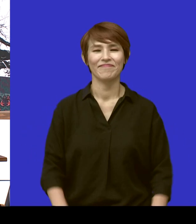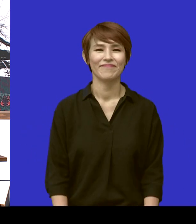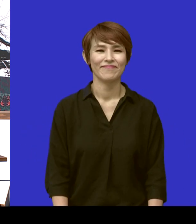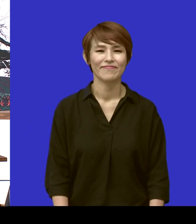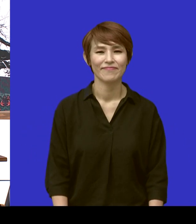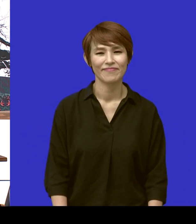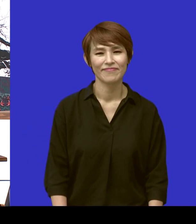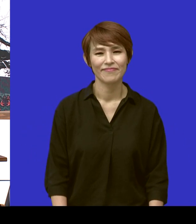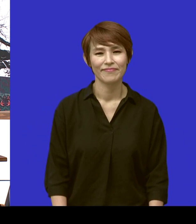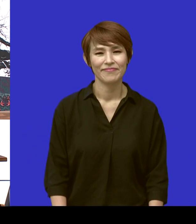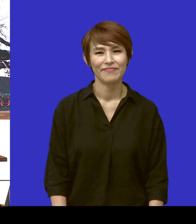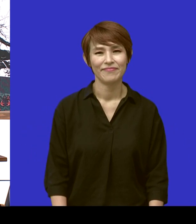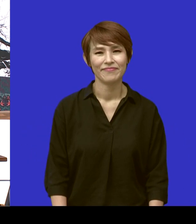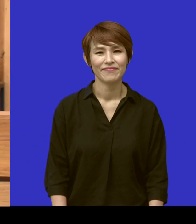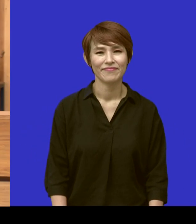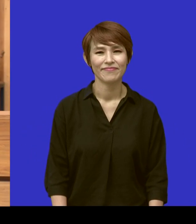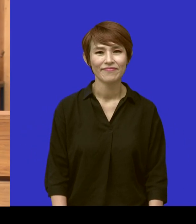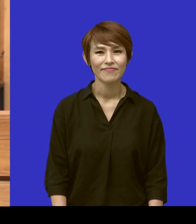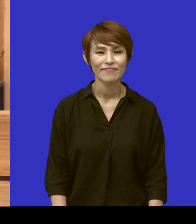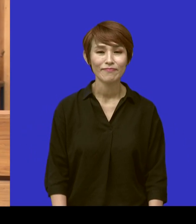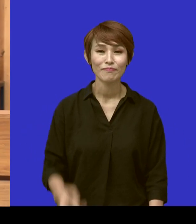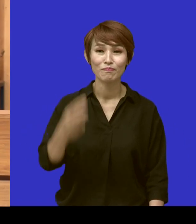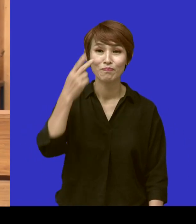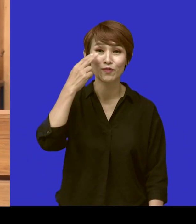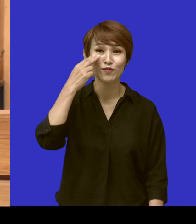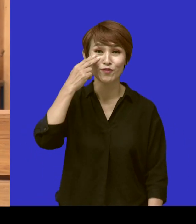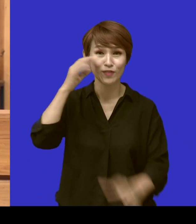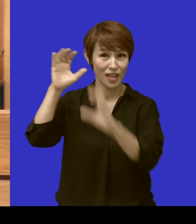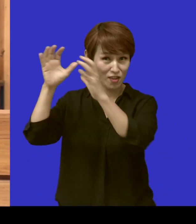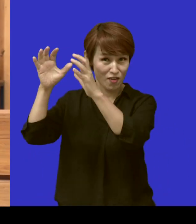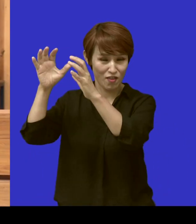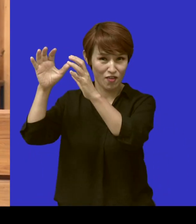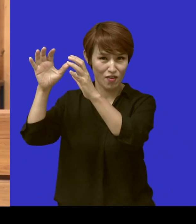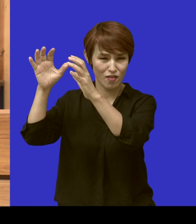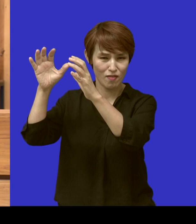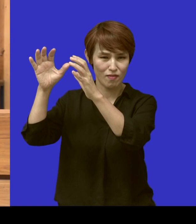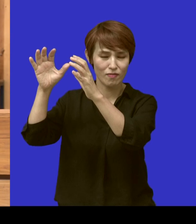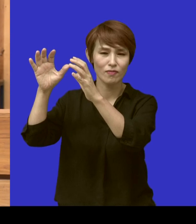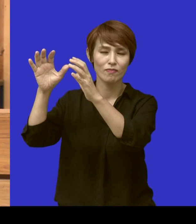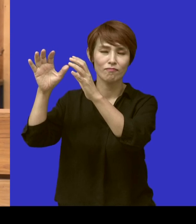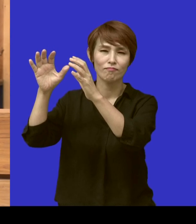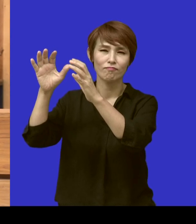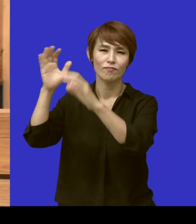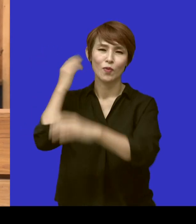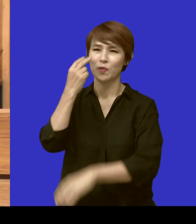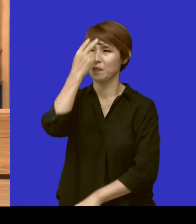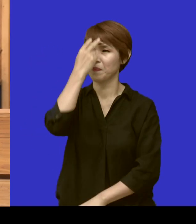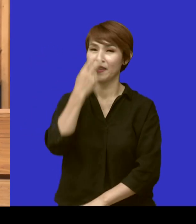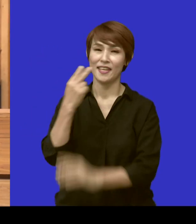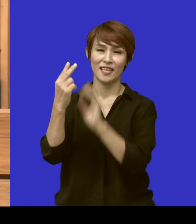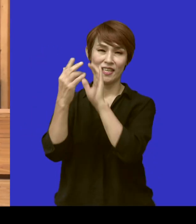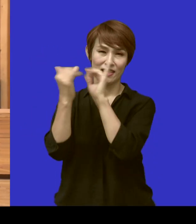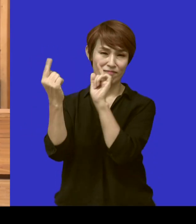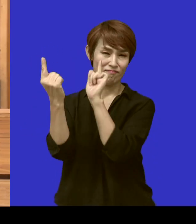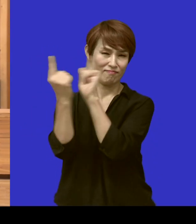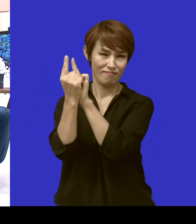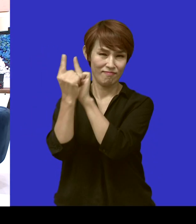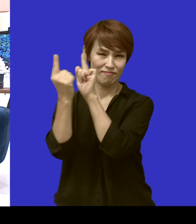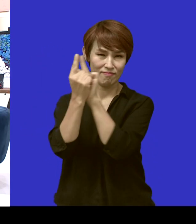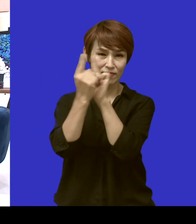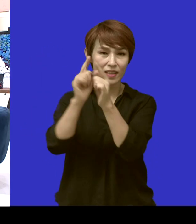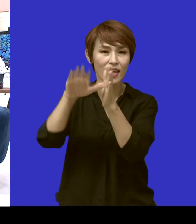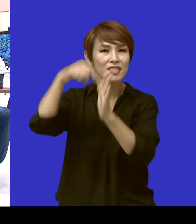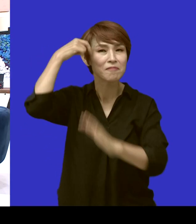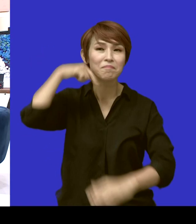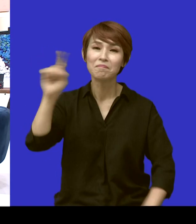네. 예. 미국에서 나와 같은 먼 나라의 농맹인들을 만났을 때 어떤